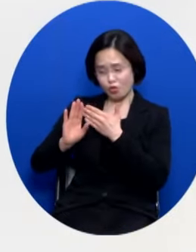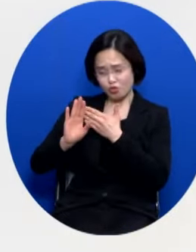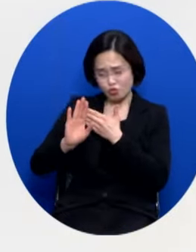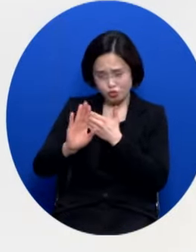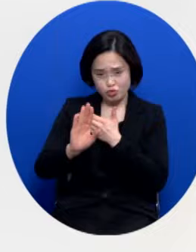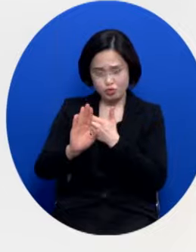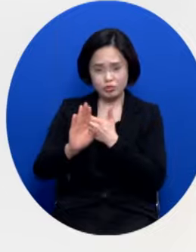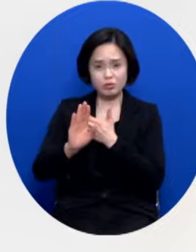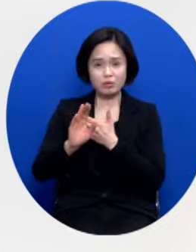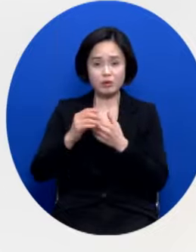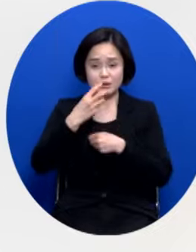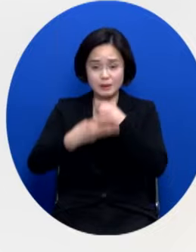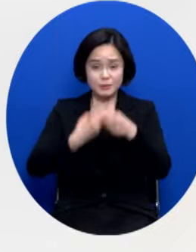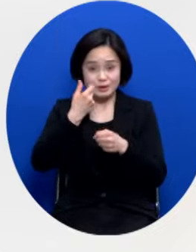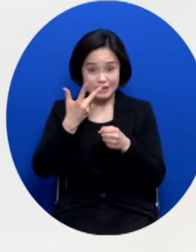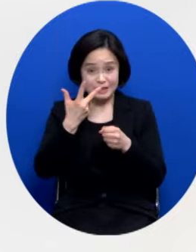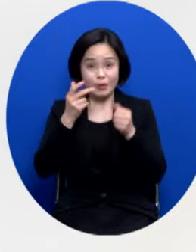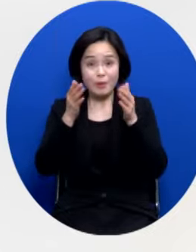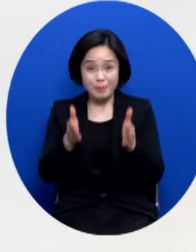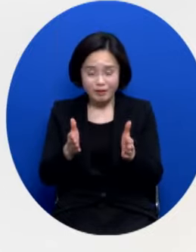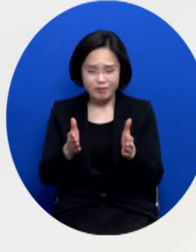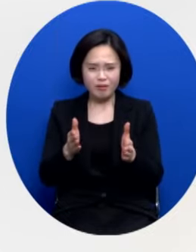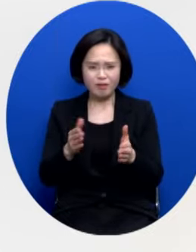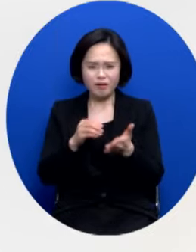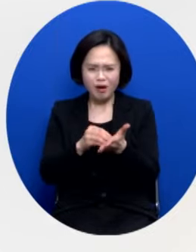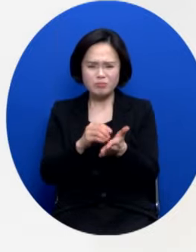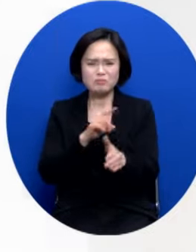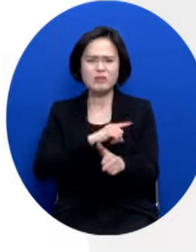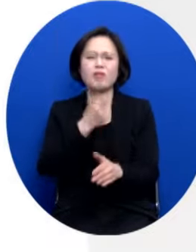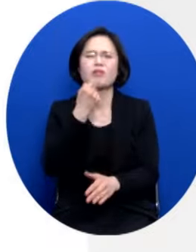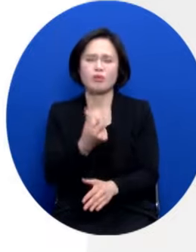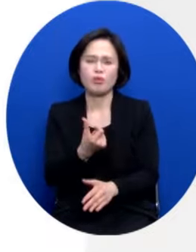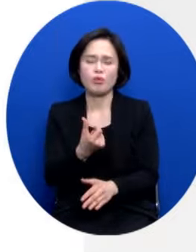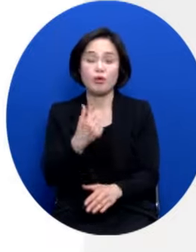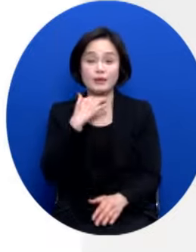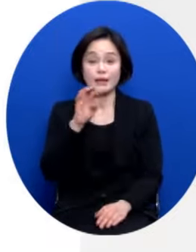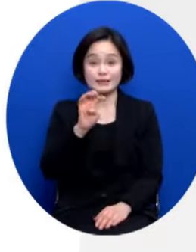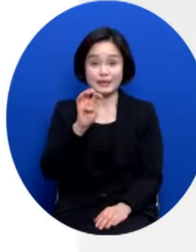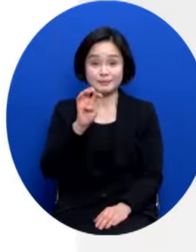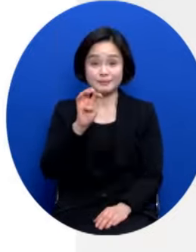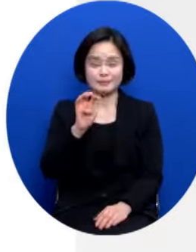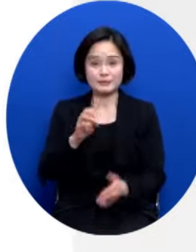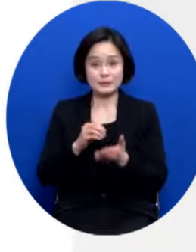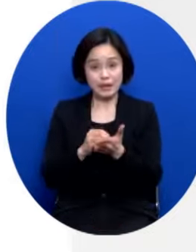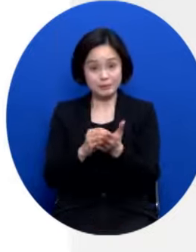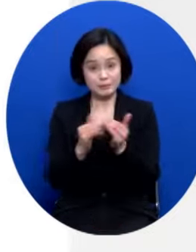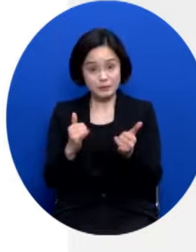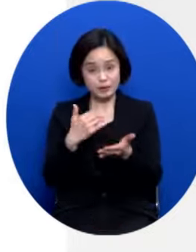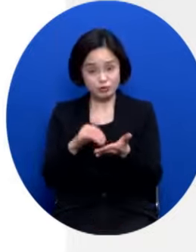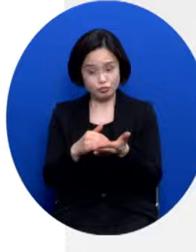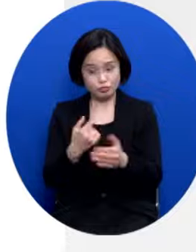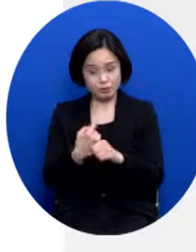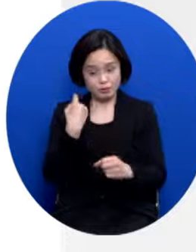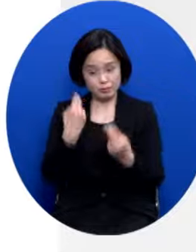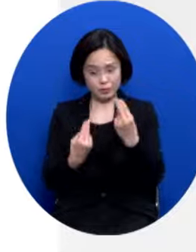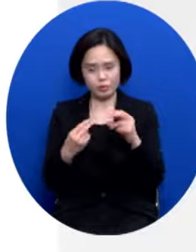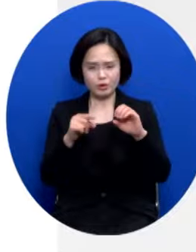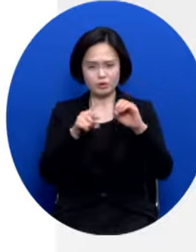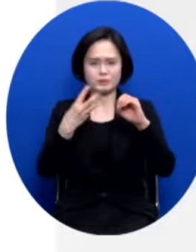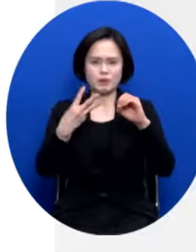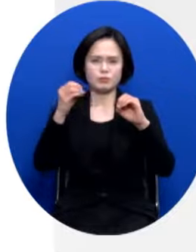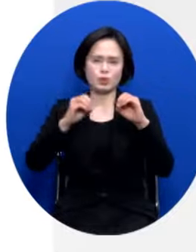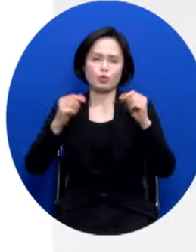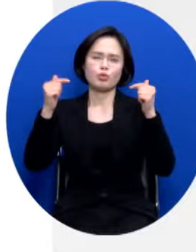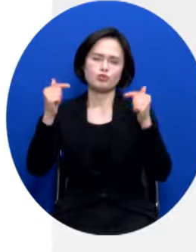만에 최대 감소폭을 기록했습니다. 또 40대 가입자 수도 지난해보다 0.3% 줄면서 지난해